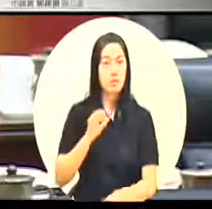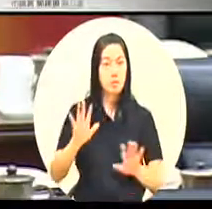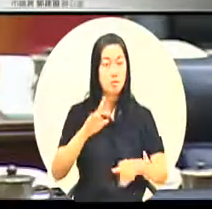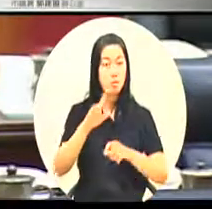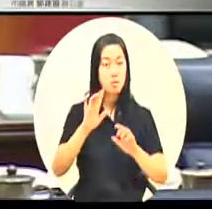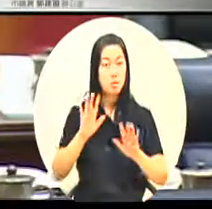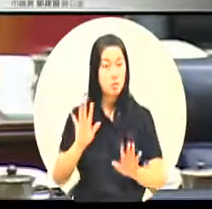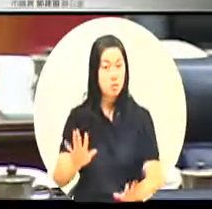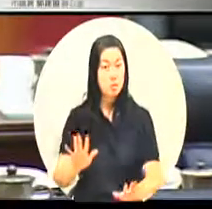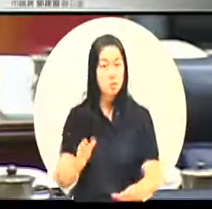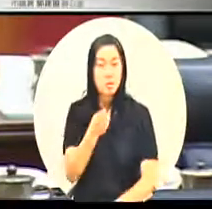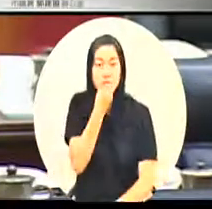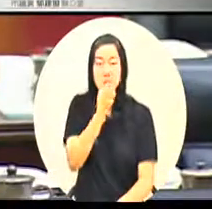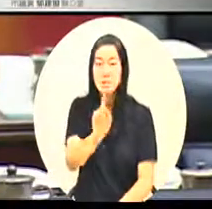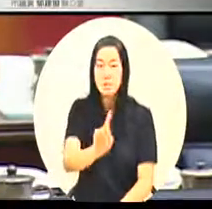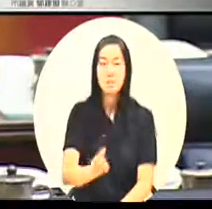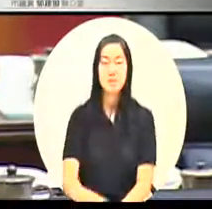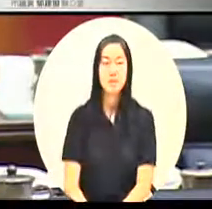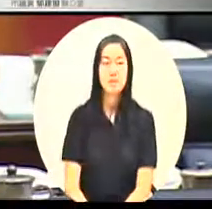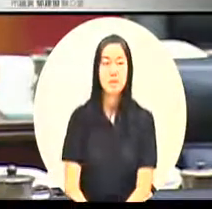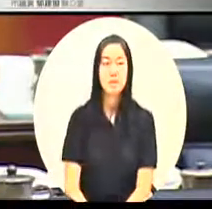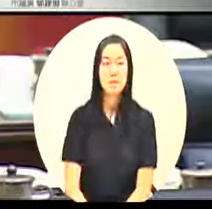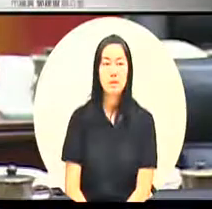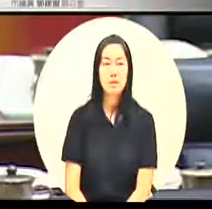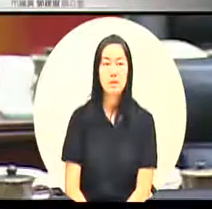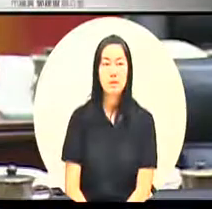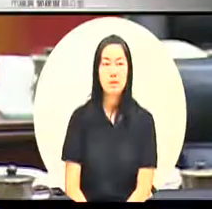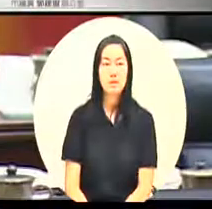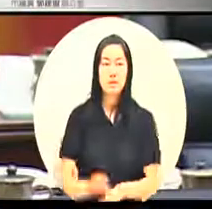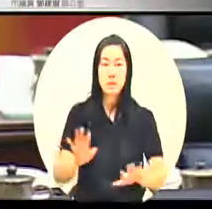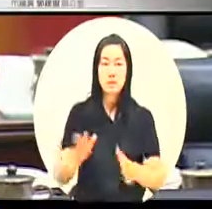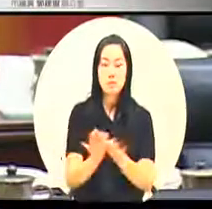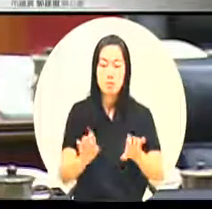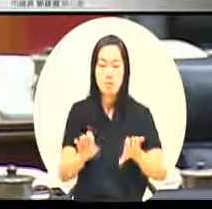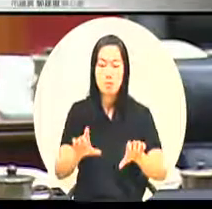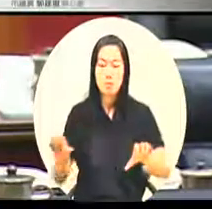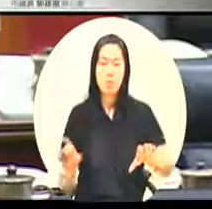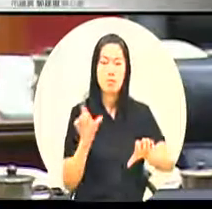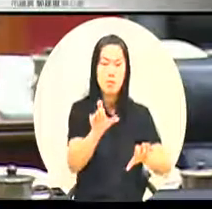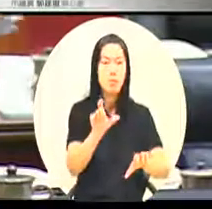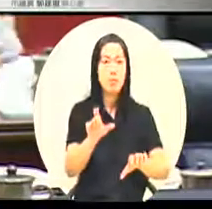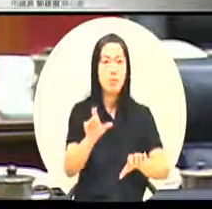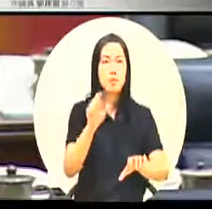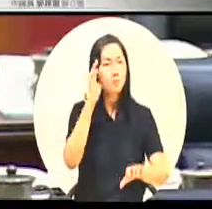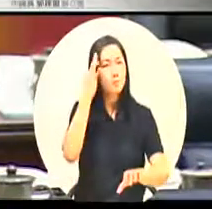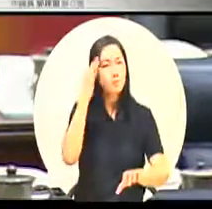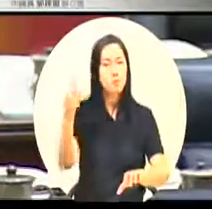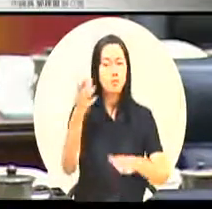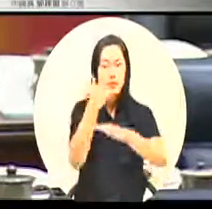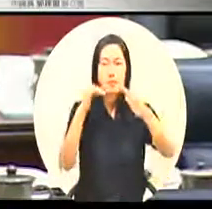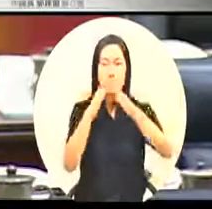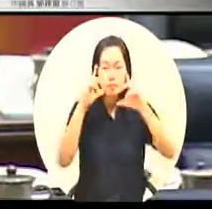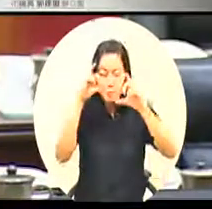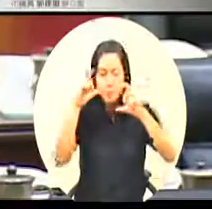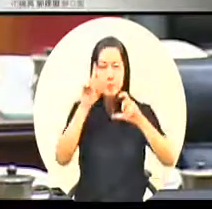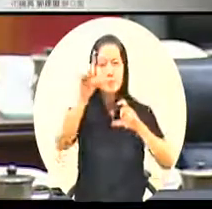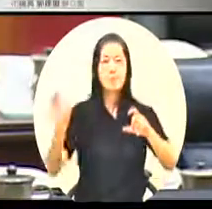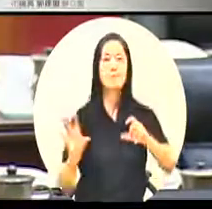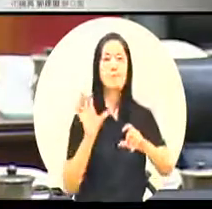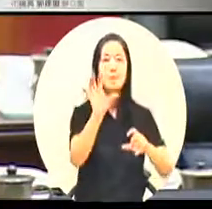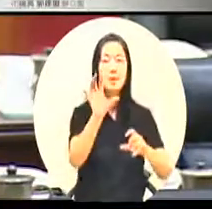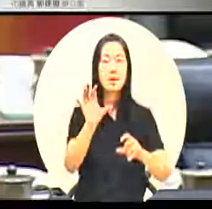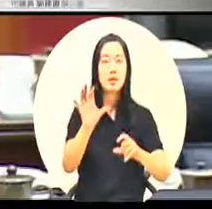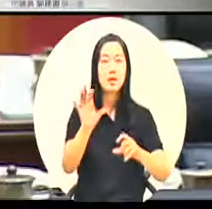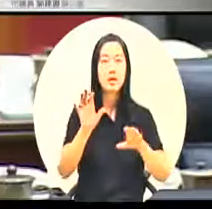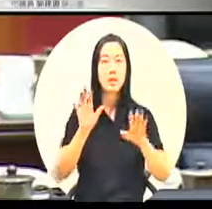啥物款菜色？问题咱的输入机制又太过复杂，让学校只拍一张照片，直接我今日